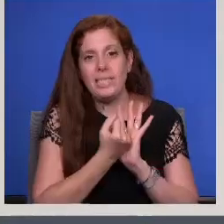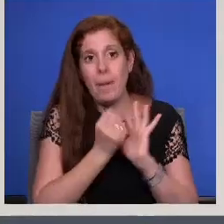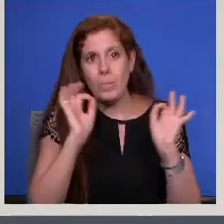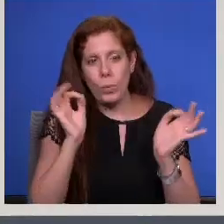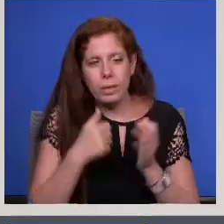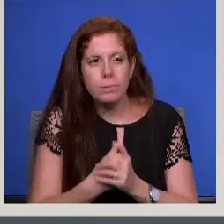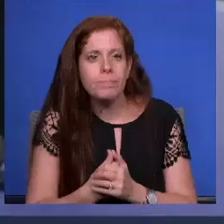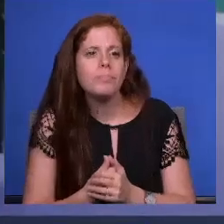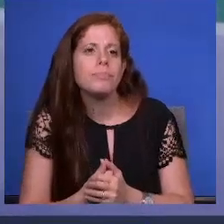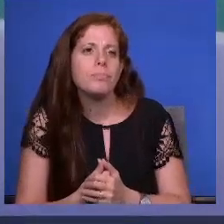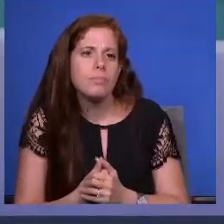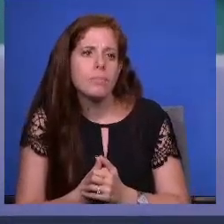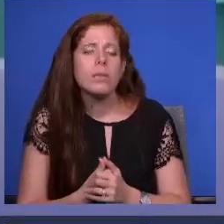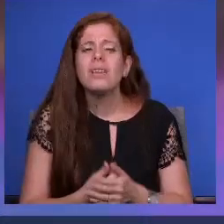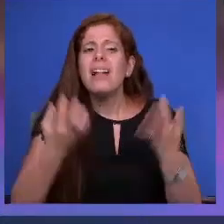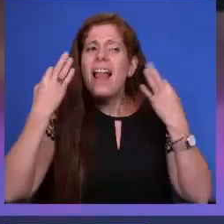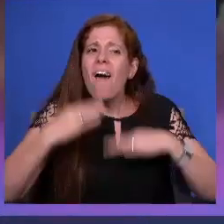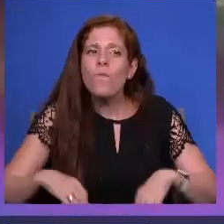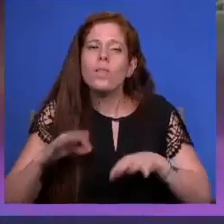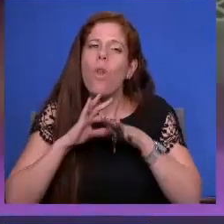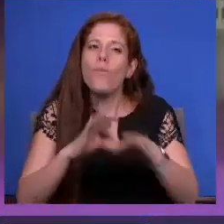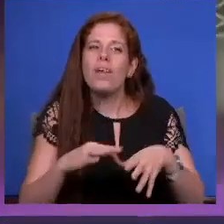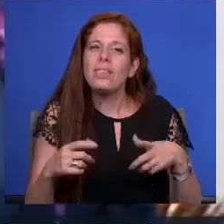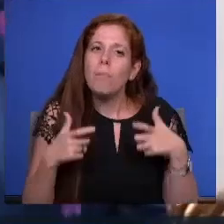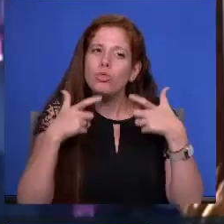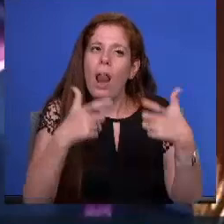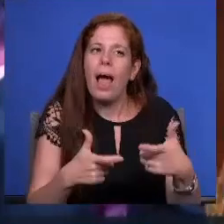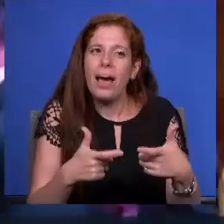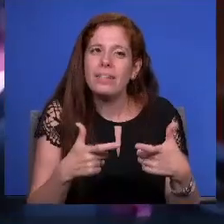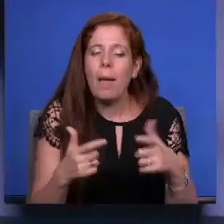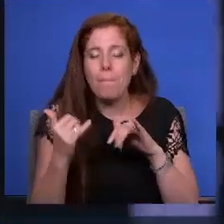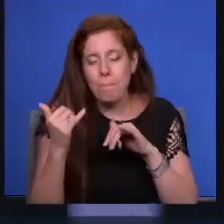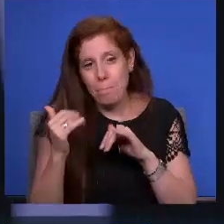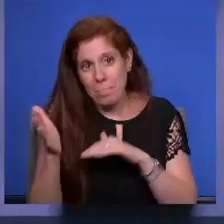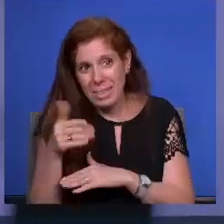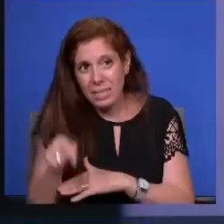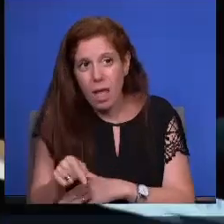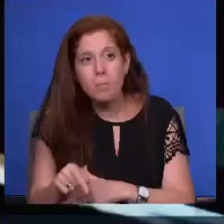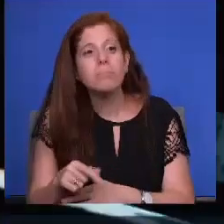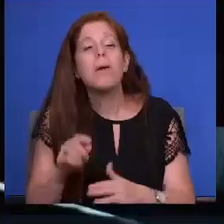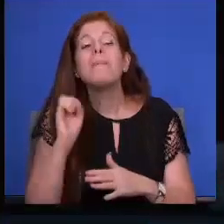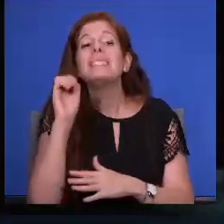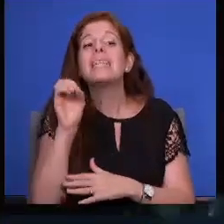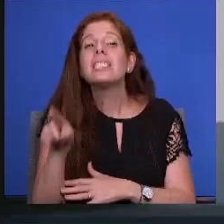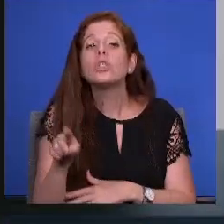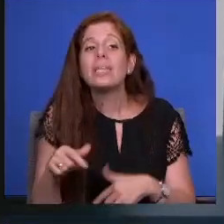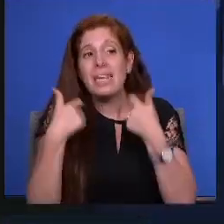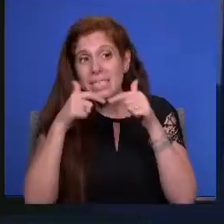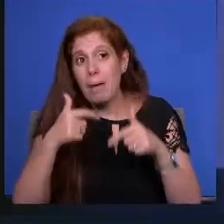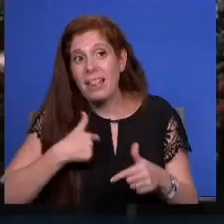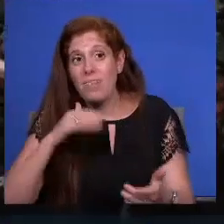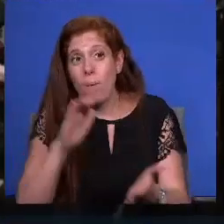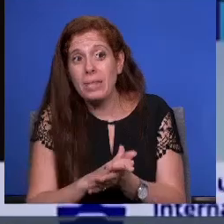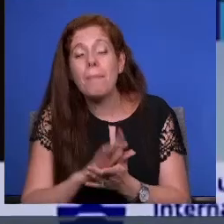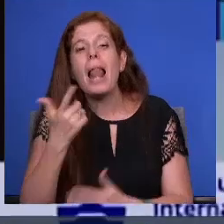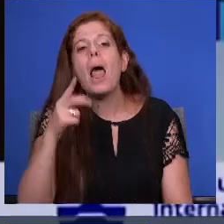distinguished delegates, I have the honor of heading my country's delegation to this General Assembly. Throughout our presentation, my colleagues and I aim to explain